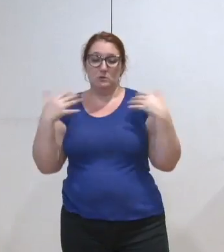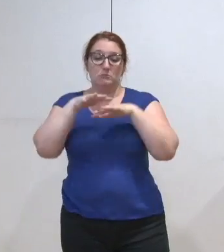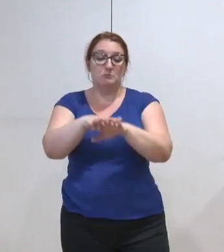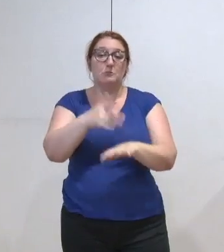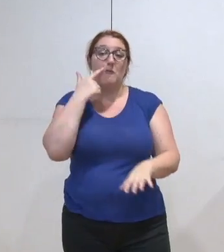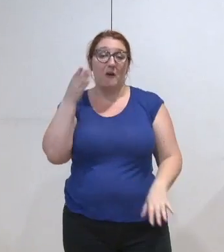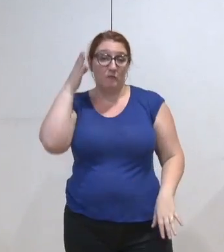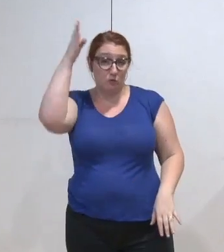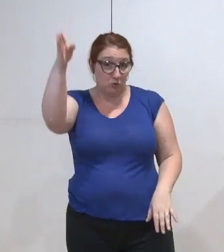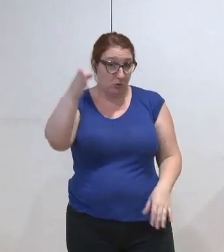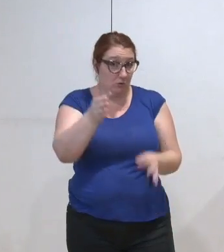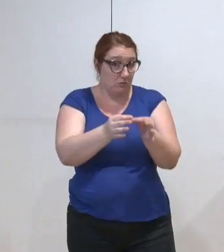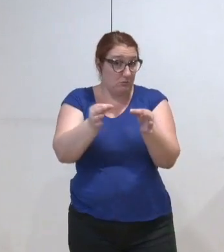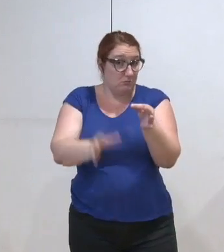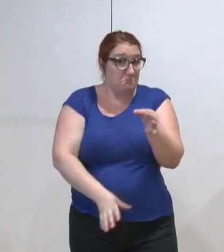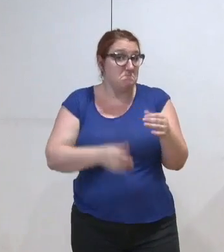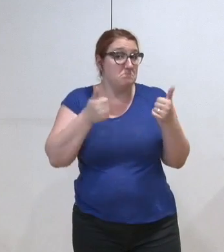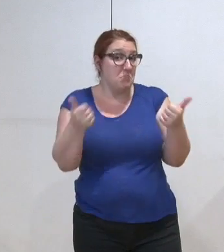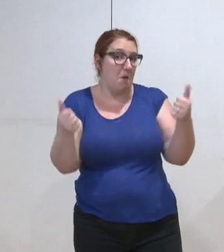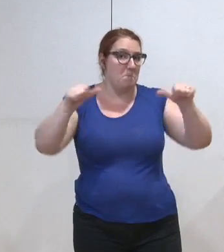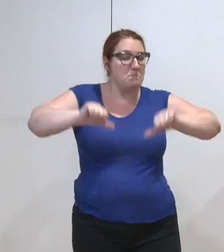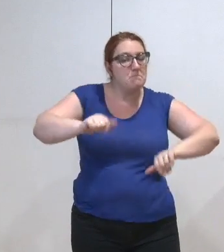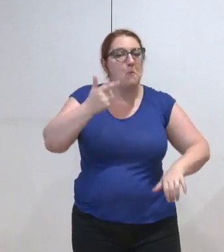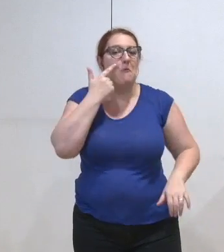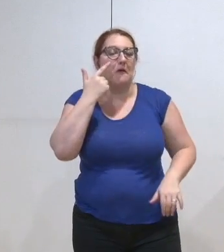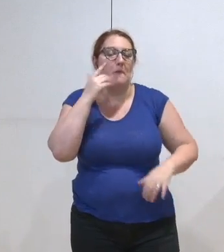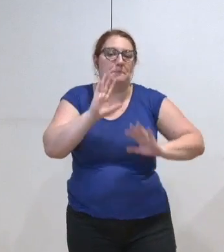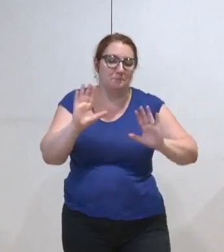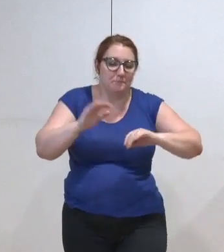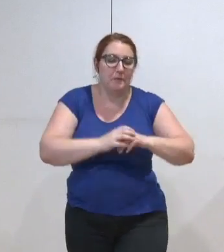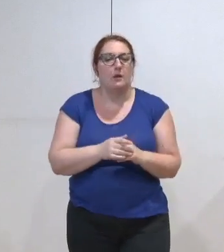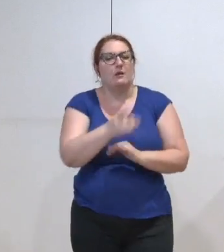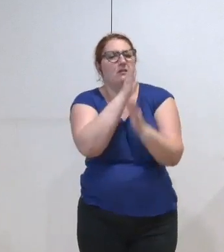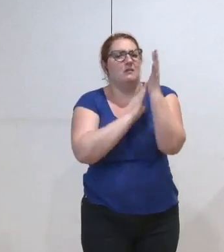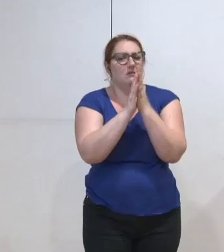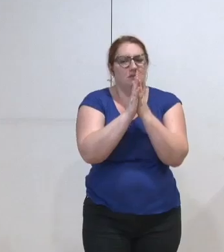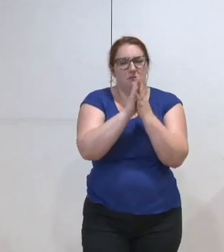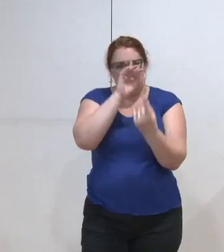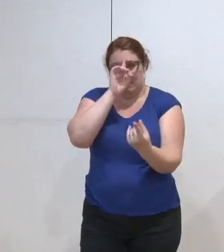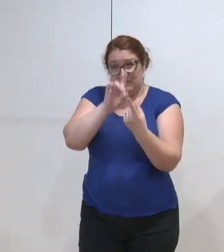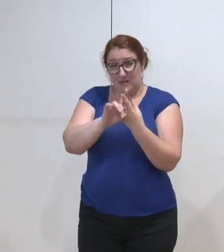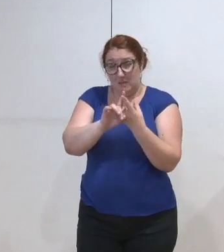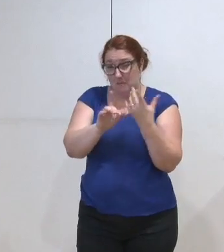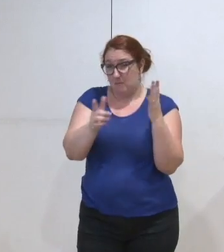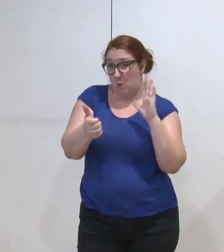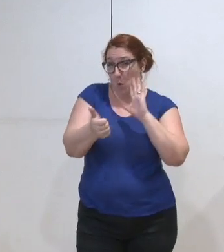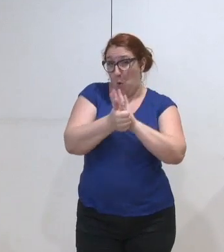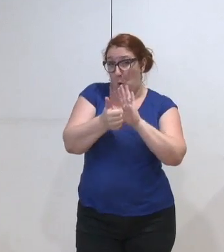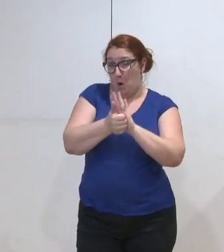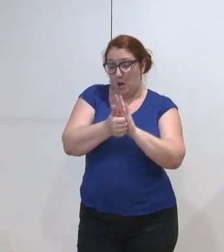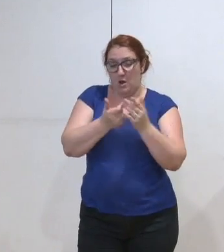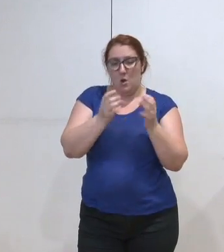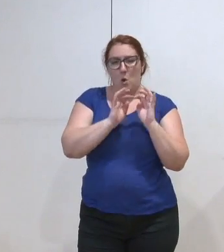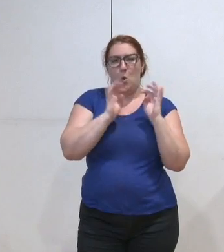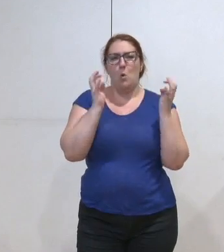choix vous parlez de d'un rôle d'instance de pilotage du conseil